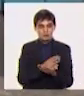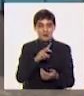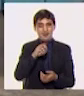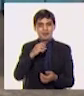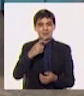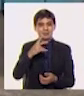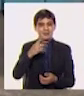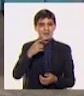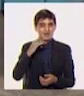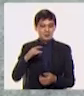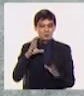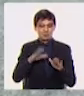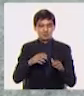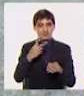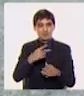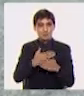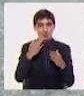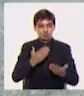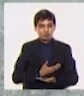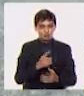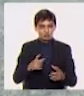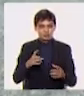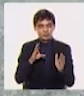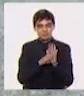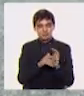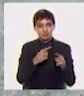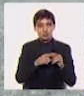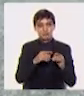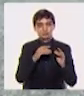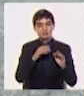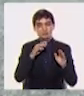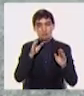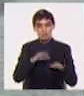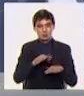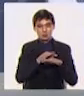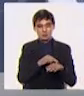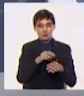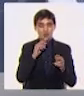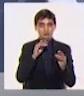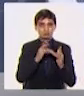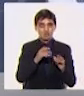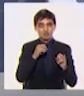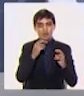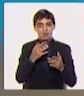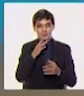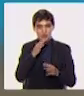эвакуациялық орталыққа жайғасқан 20-дан астам тұрғынның мұнда қанша күн тоқтайтыны тұрақтайтыны белгісіз.